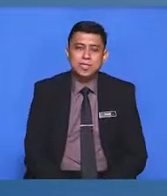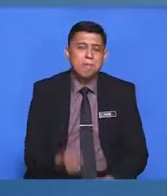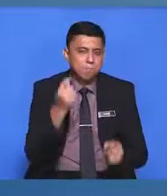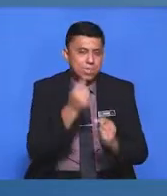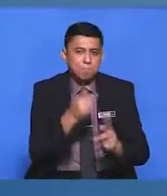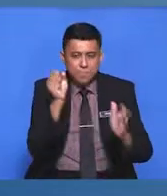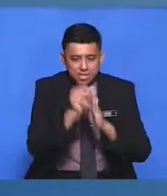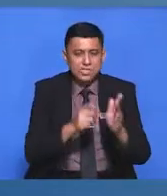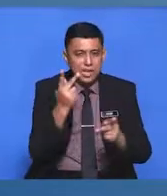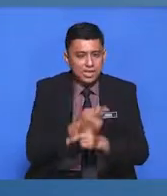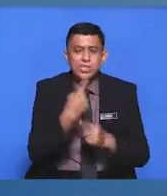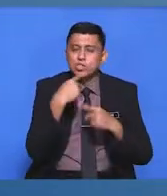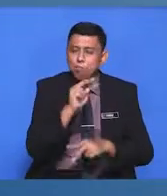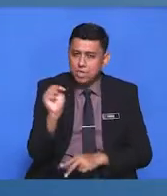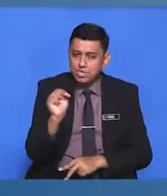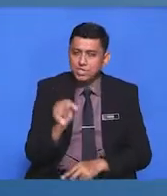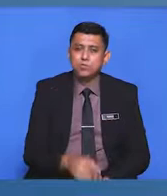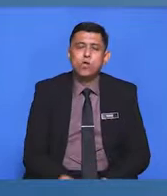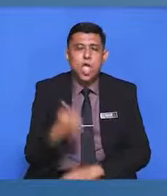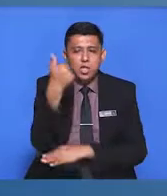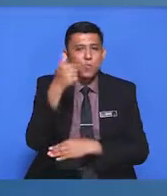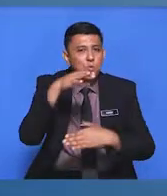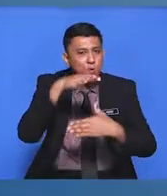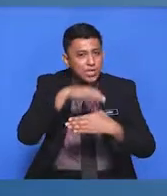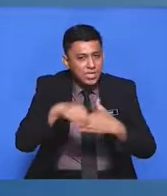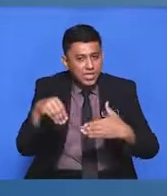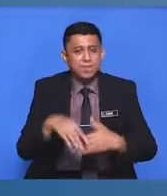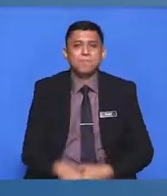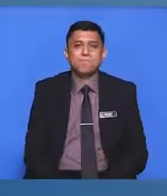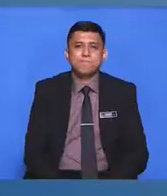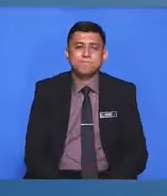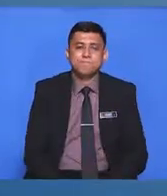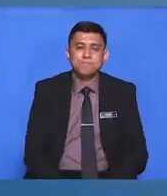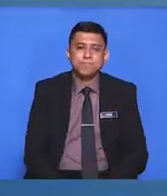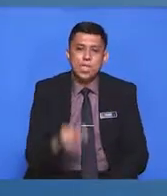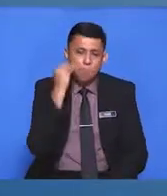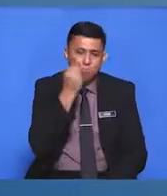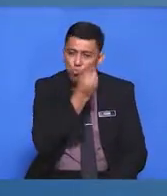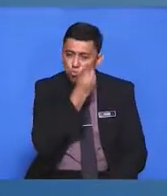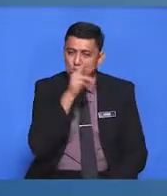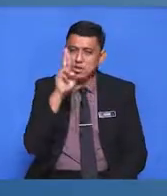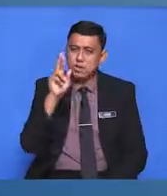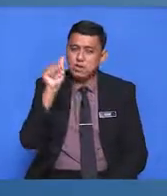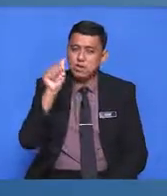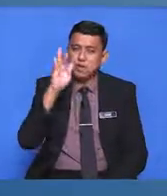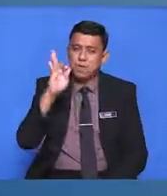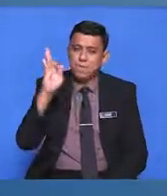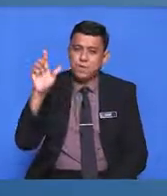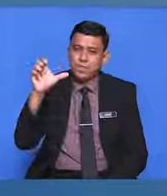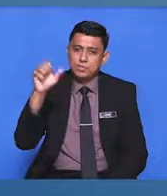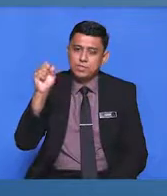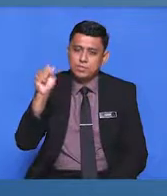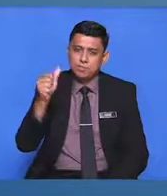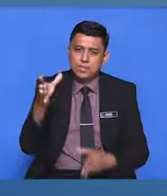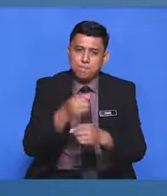Tepat sekali. Jawapannya adalah RM10. Bunga refleksia terdapat pada wang